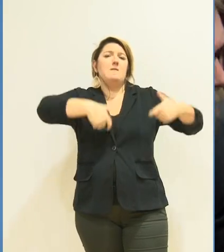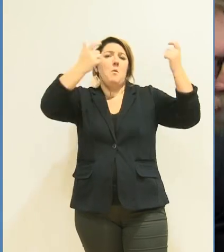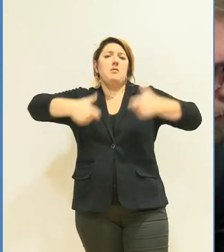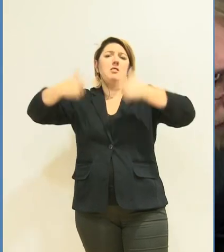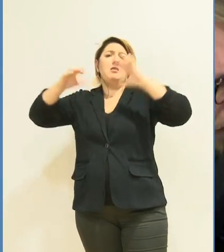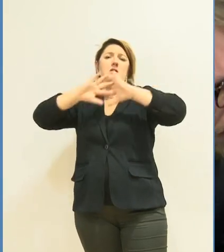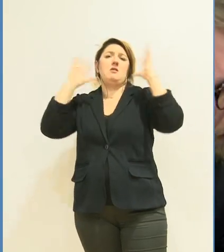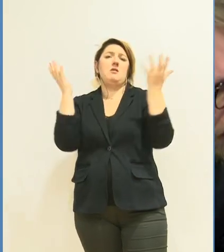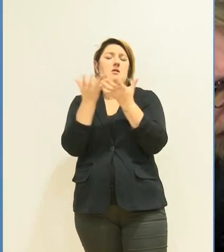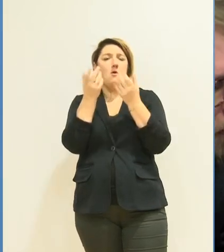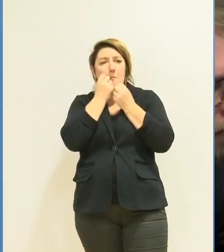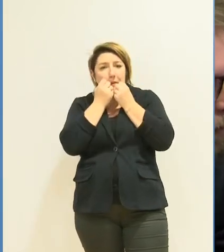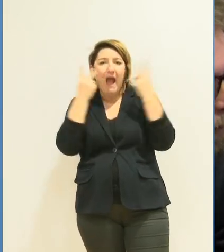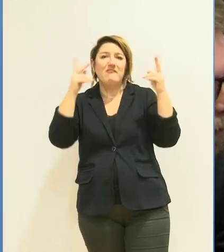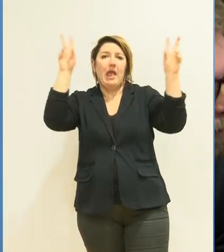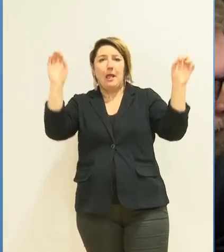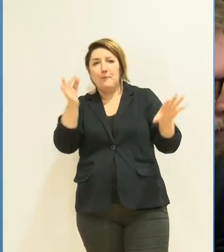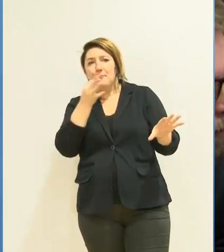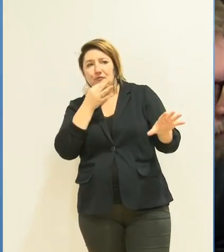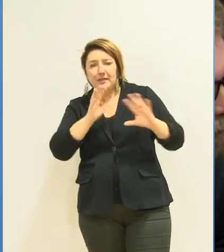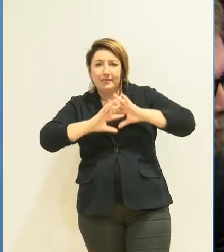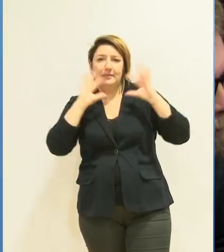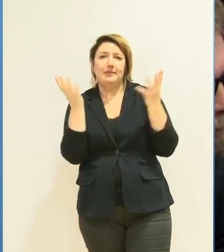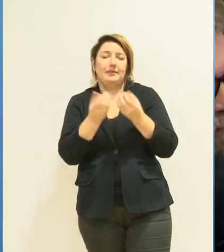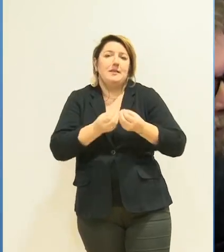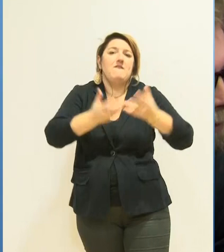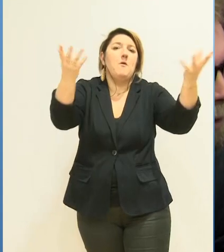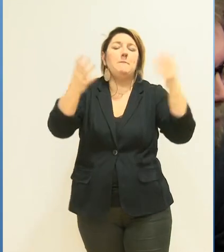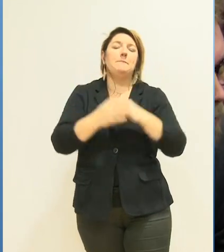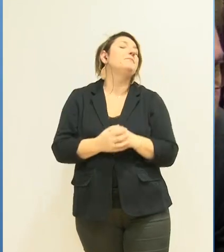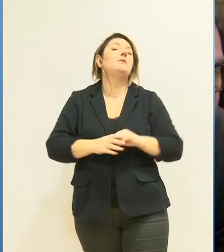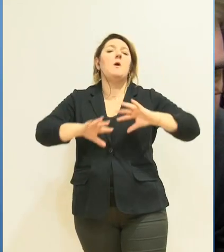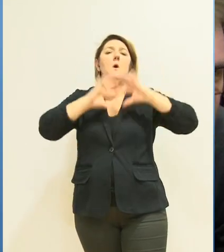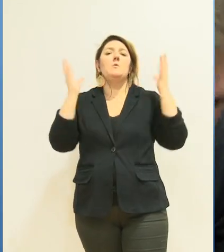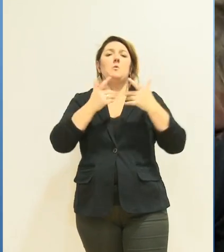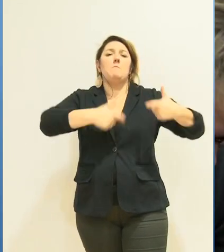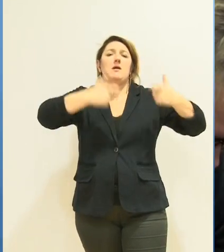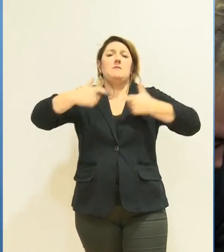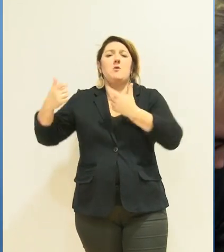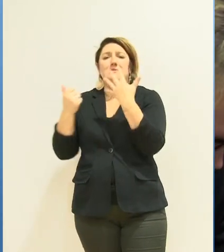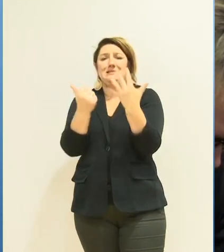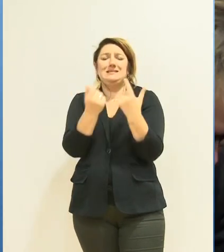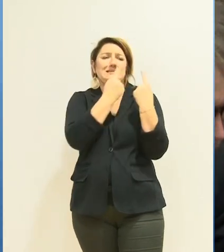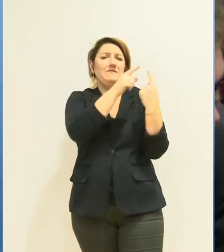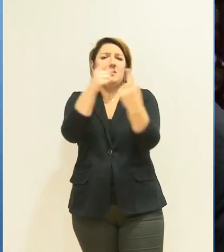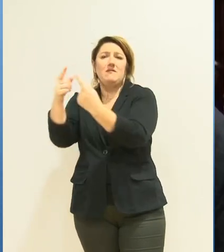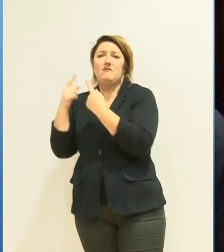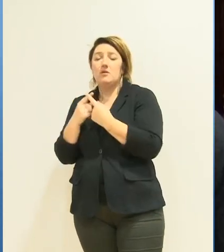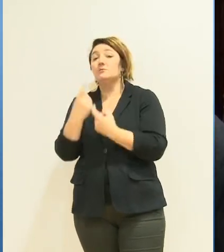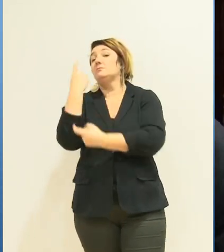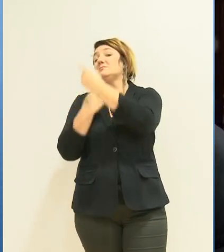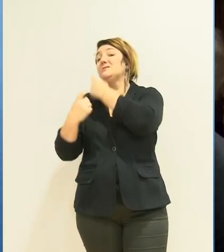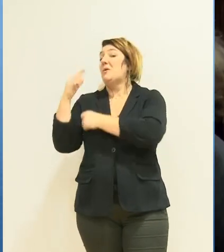il s'agissait de six bâtiments six bâtiments qui sont inscrits dans l'histoire